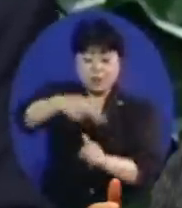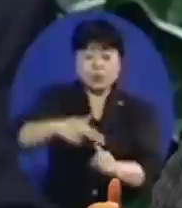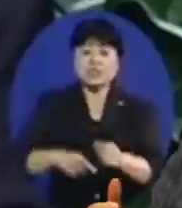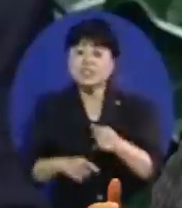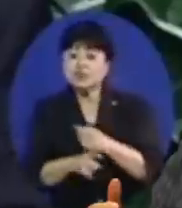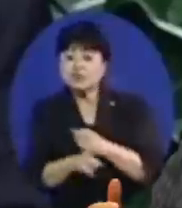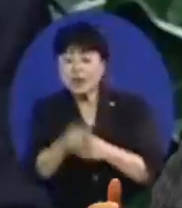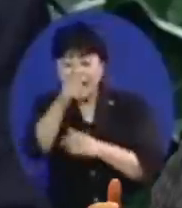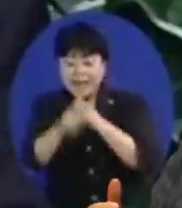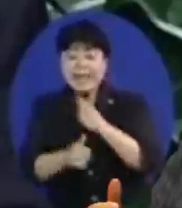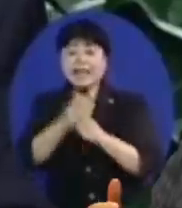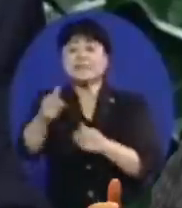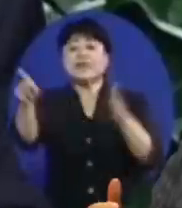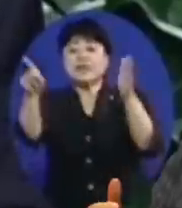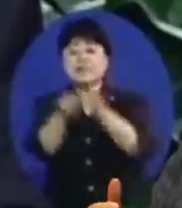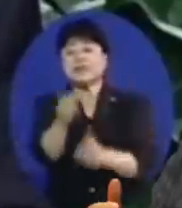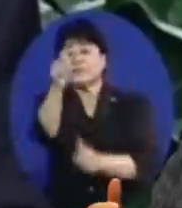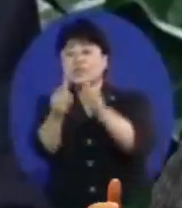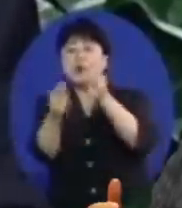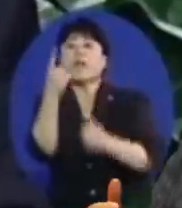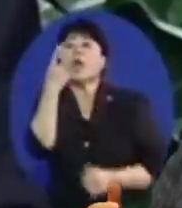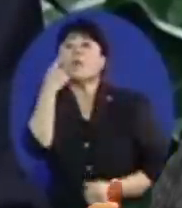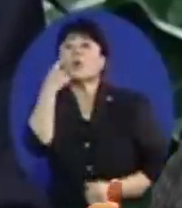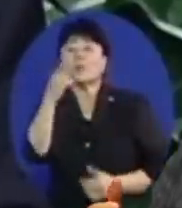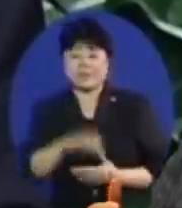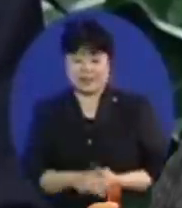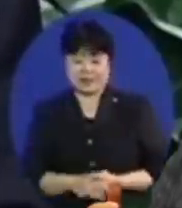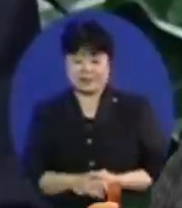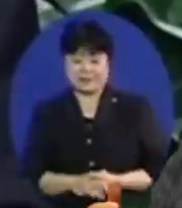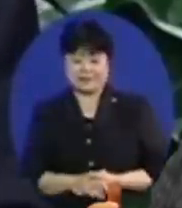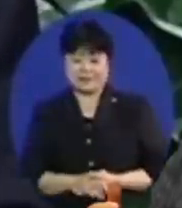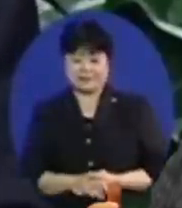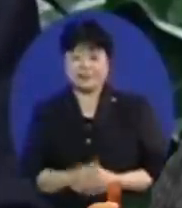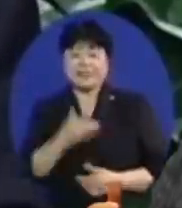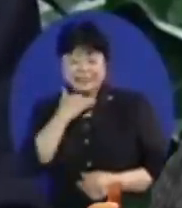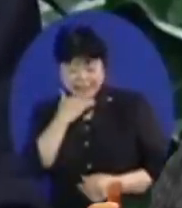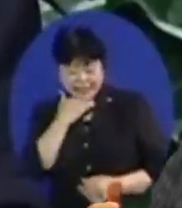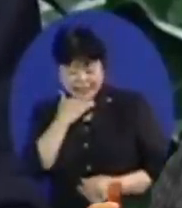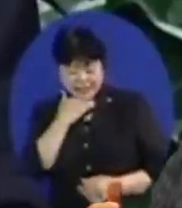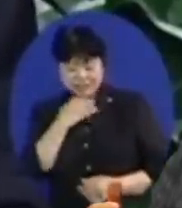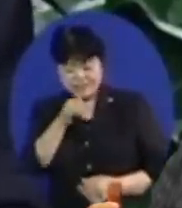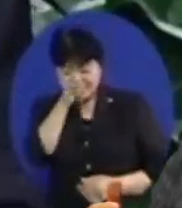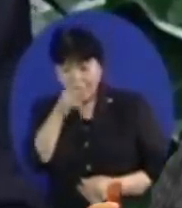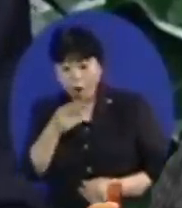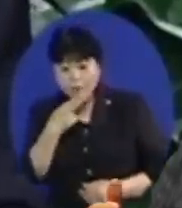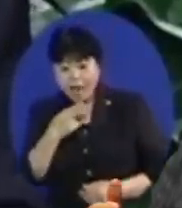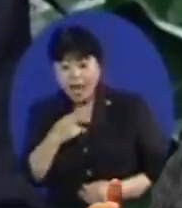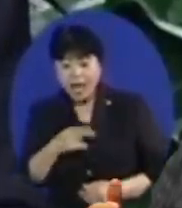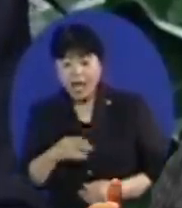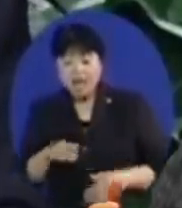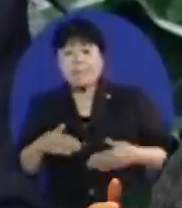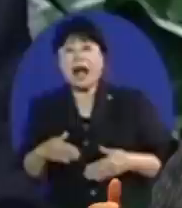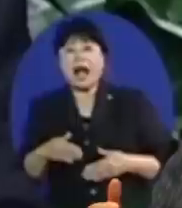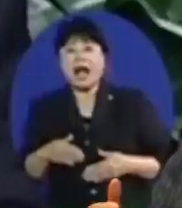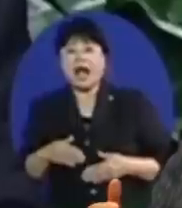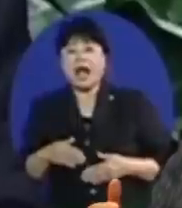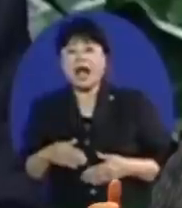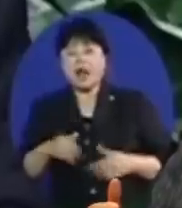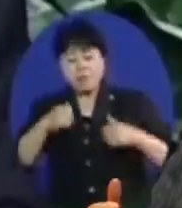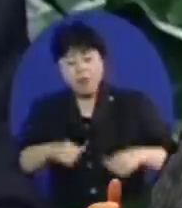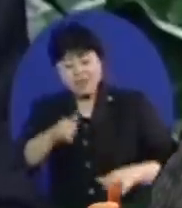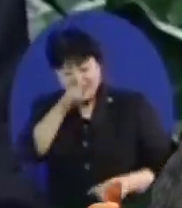그것은 하나님이 믿음을 시험해 보시는 것입니다. 내가 기다릴 줄 아느냐, 성급하게 안 된다고